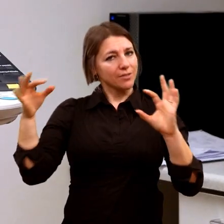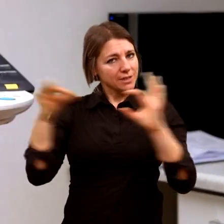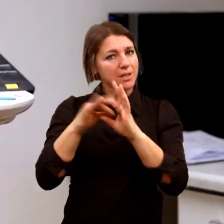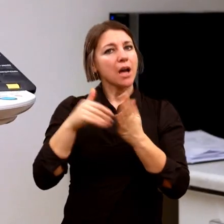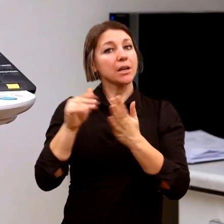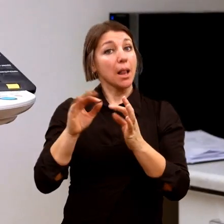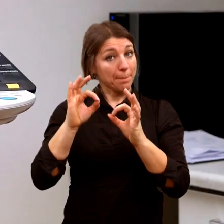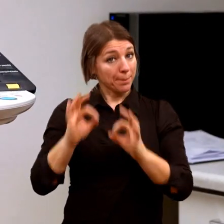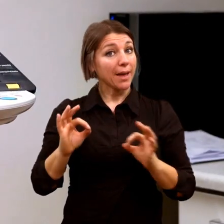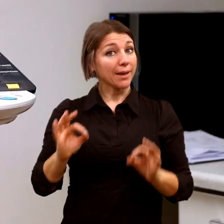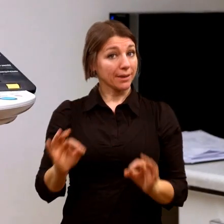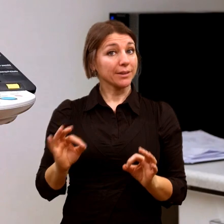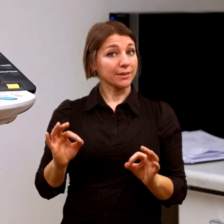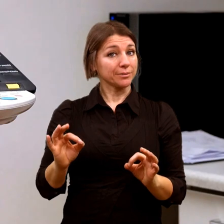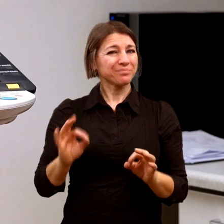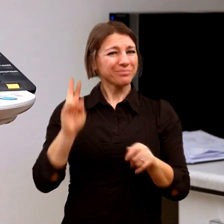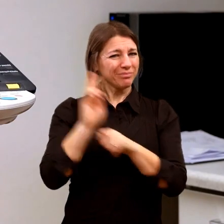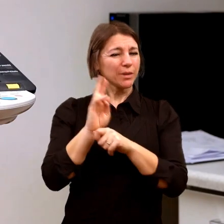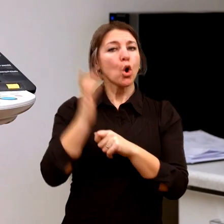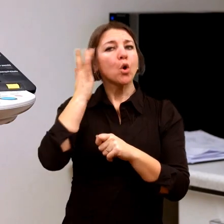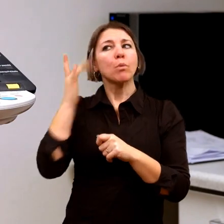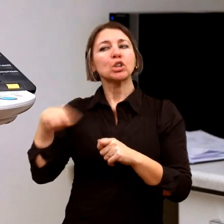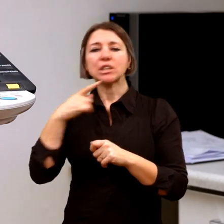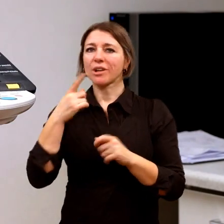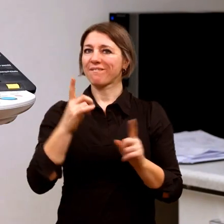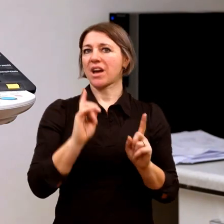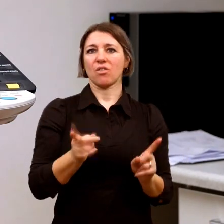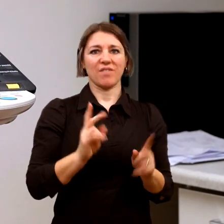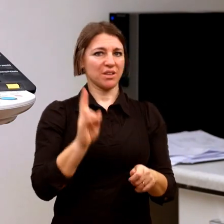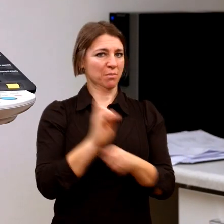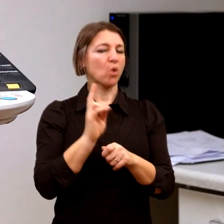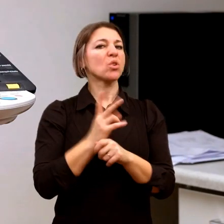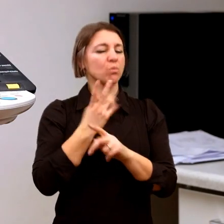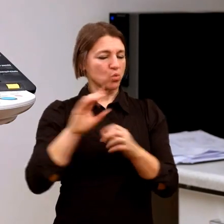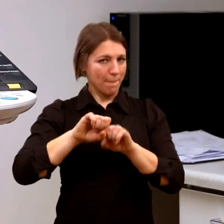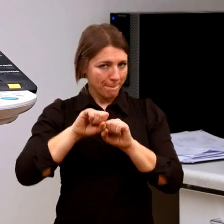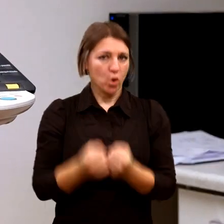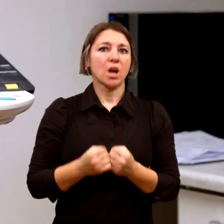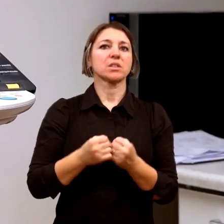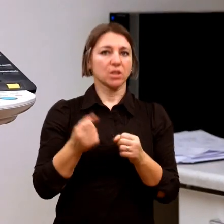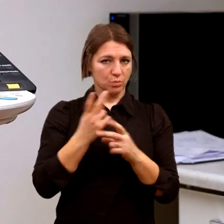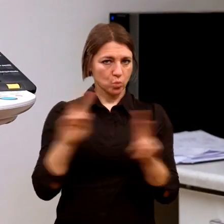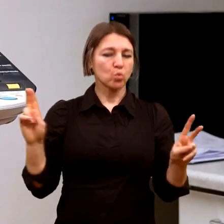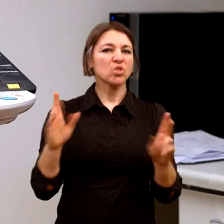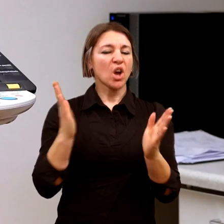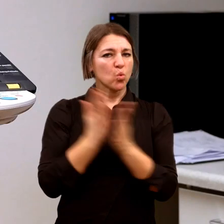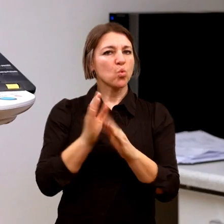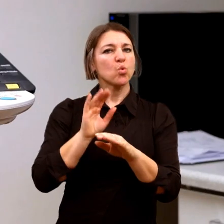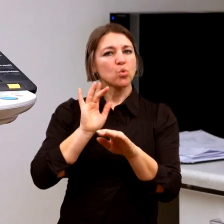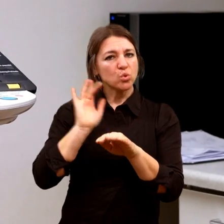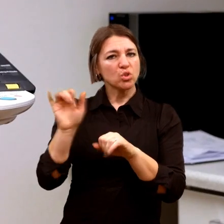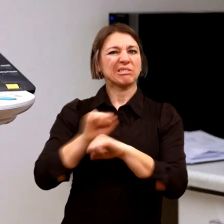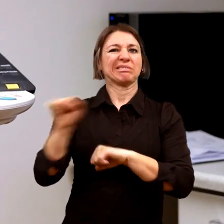tam jako ti, kteří se tím zabývají, tak vyslovujou podezření, že potom už to takhle nefunguje. Že bychom měli velmi